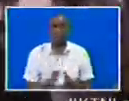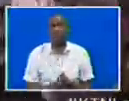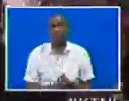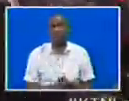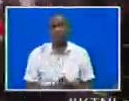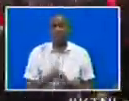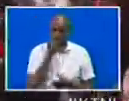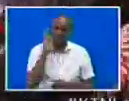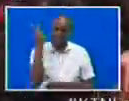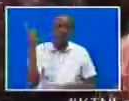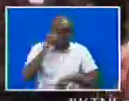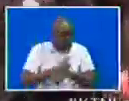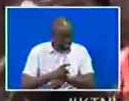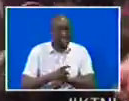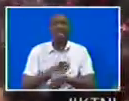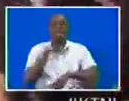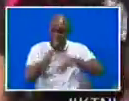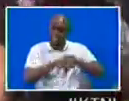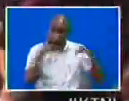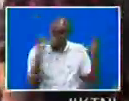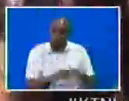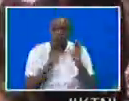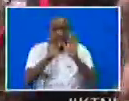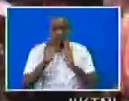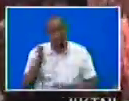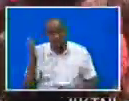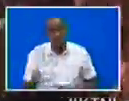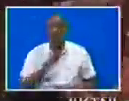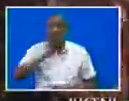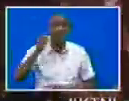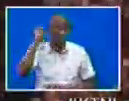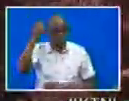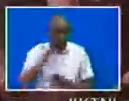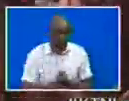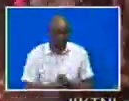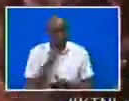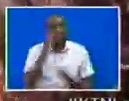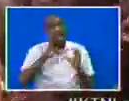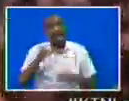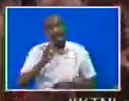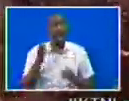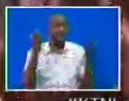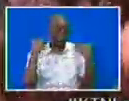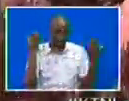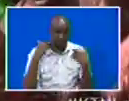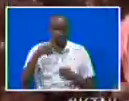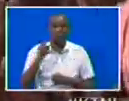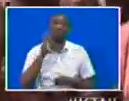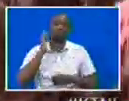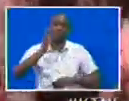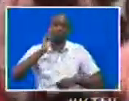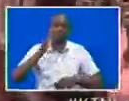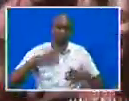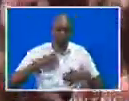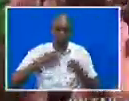Kwa siku ya pili, muungano wa NASA uliendeleza kampeni eneo la Mlima Kenya, hususan kaunti ya Meru, wakihutubia wakazi wa